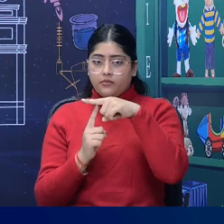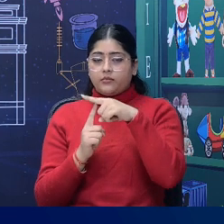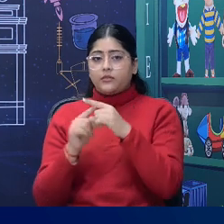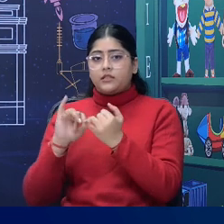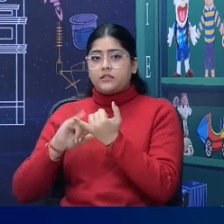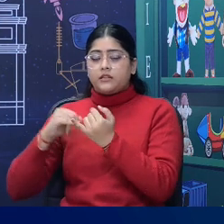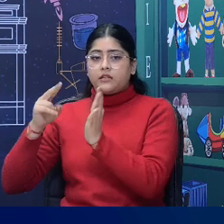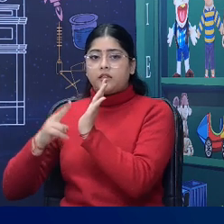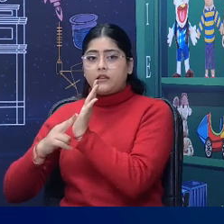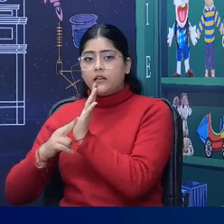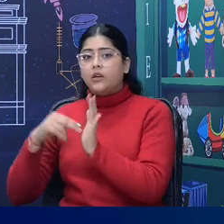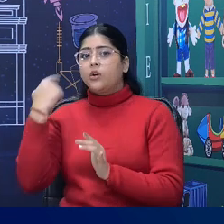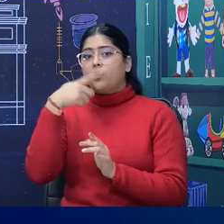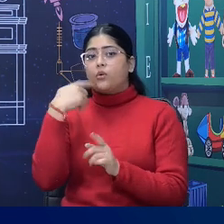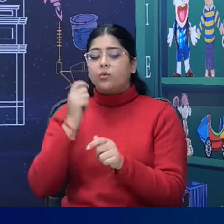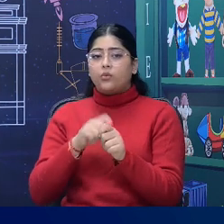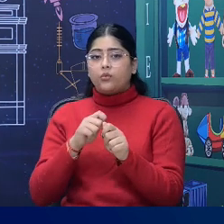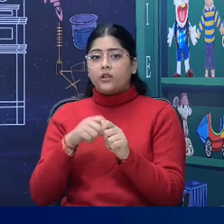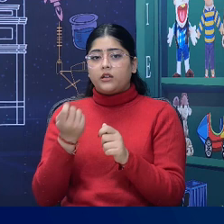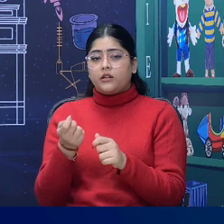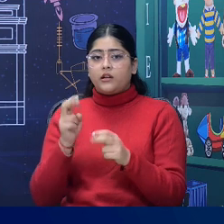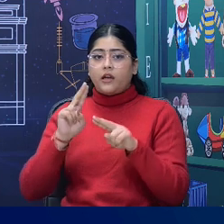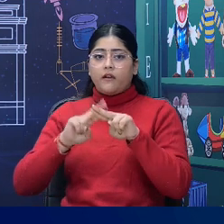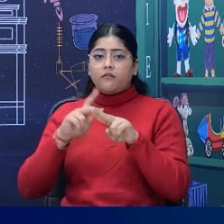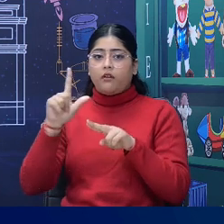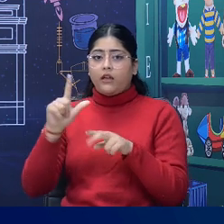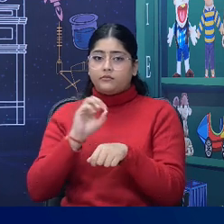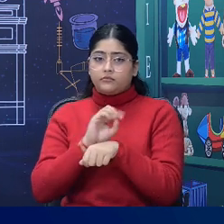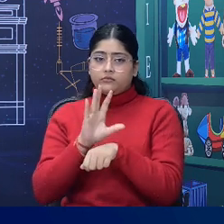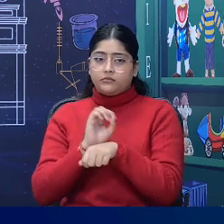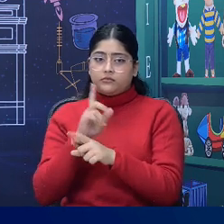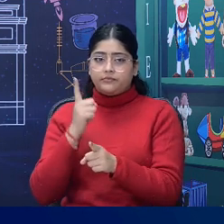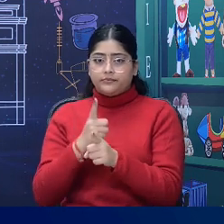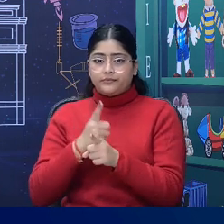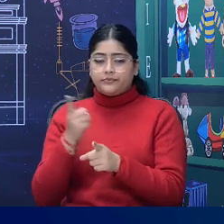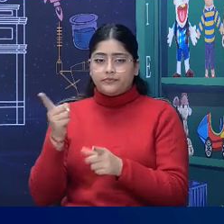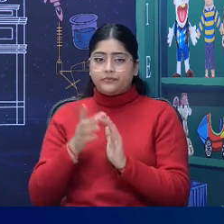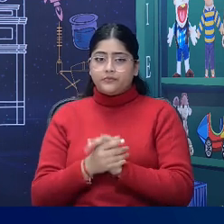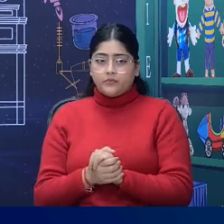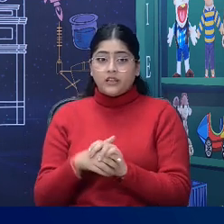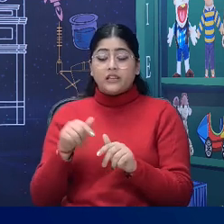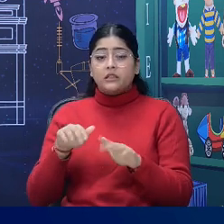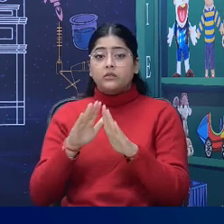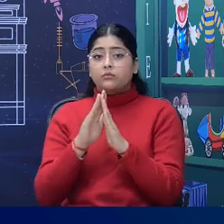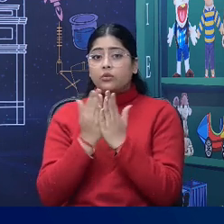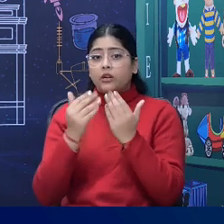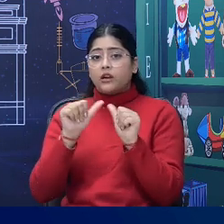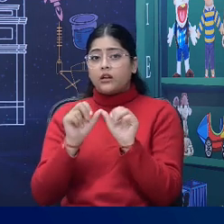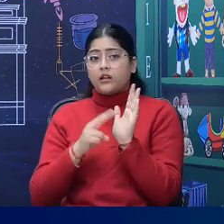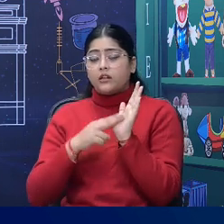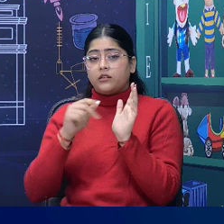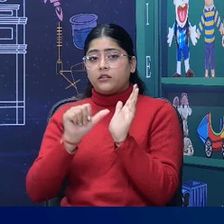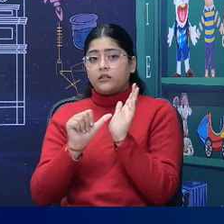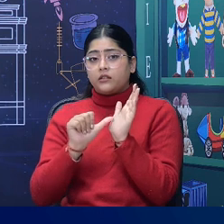नमस्कार बहुत-बहुत स्वागत है आज के इस स नमस्कार थैंक यू क्योंकि आपके पाठ्य पुस्तक अंतरा से यह चैप्टर लिया गया है टॉर्च बेचने